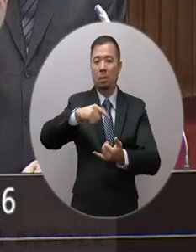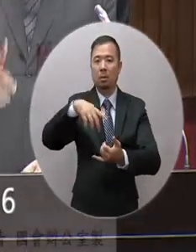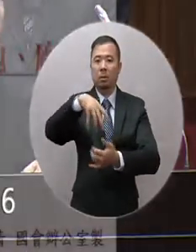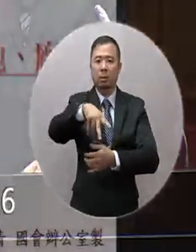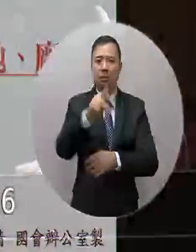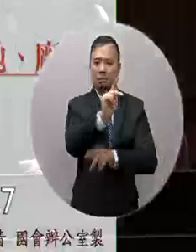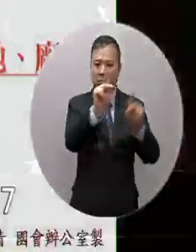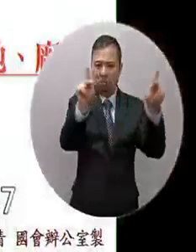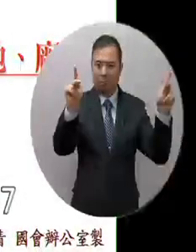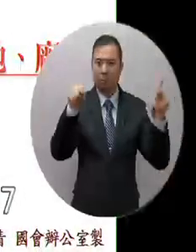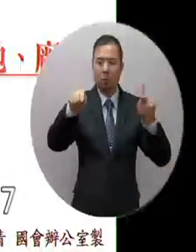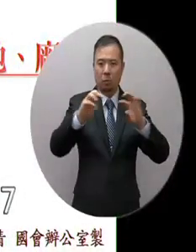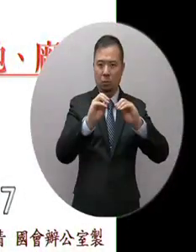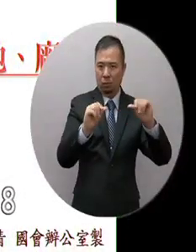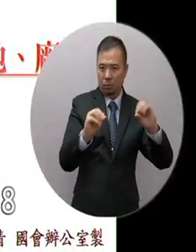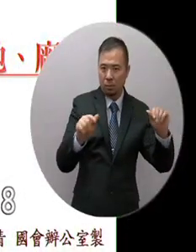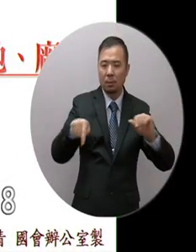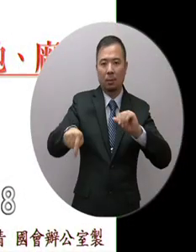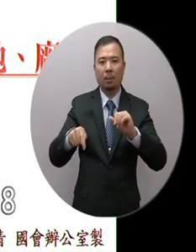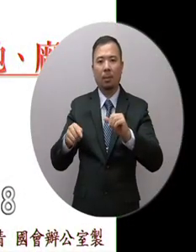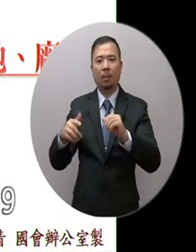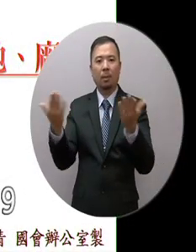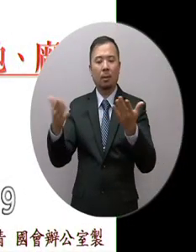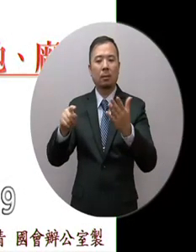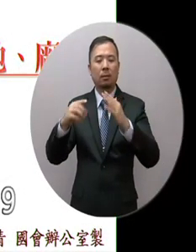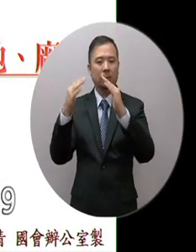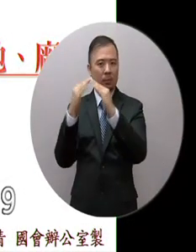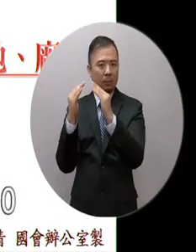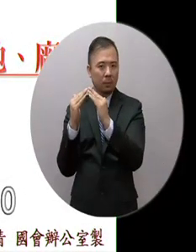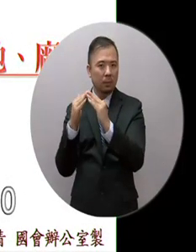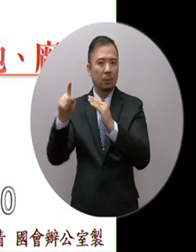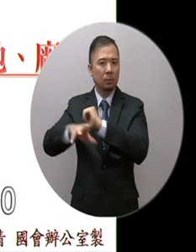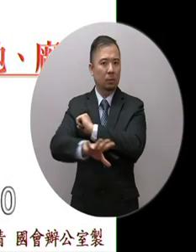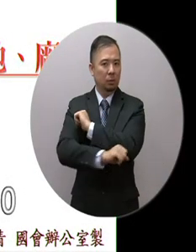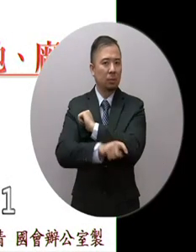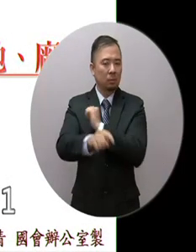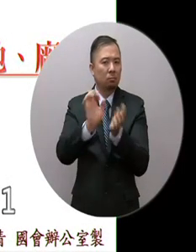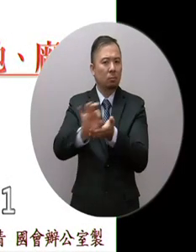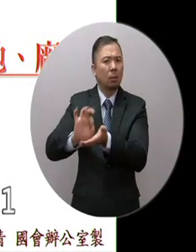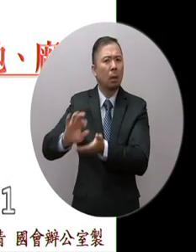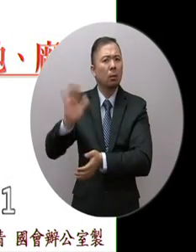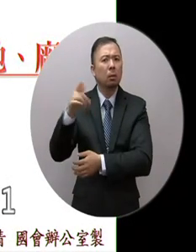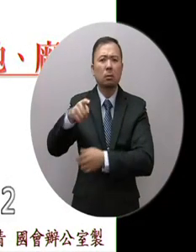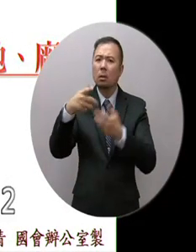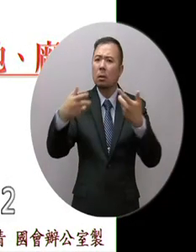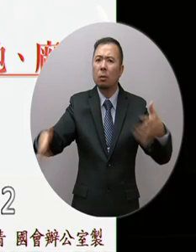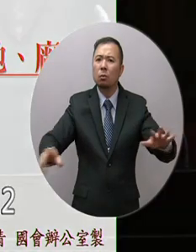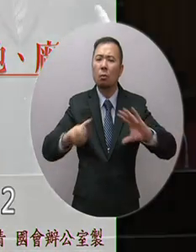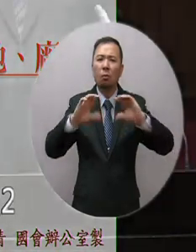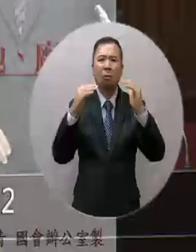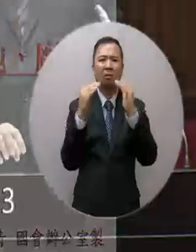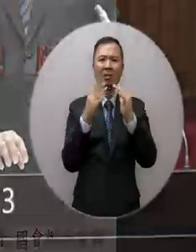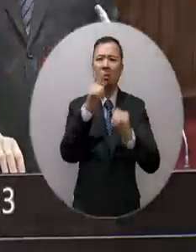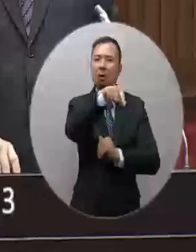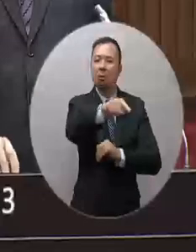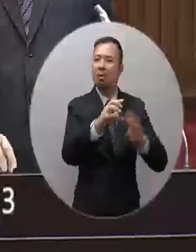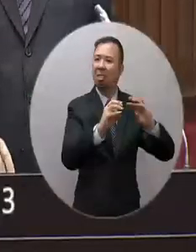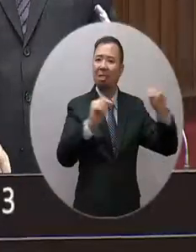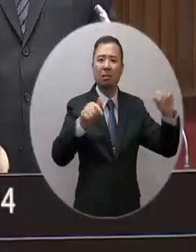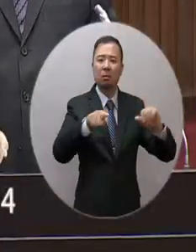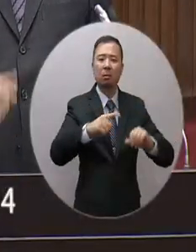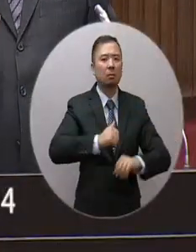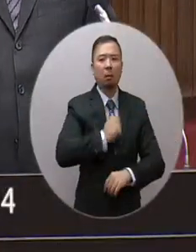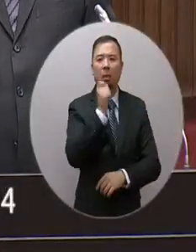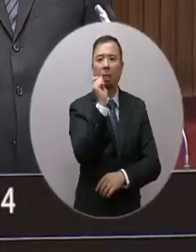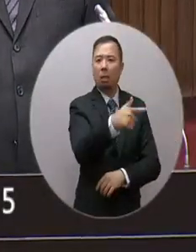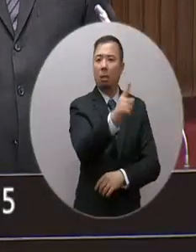地、厂房、机器设备，可作为资本性支出。但是有足侪国家伊的土地是袂当买的啊。这啊，这